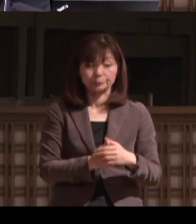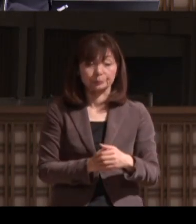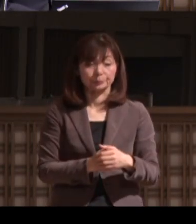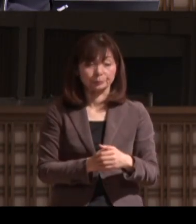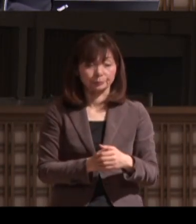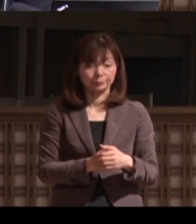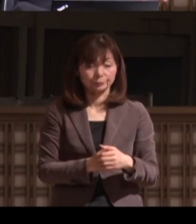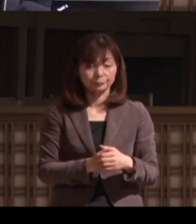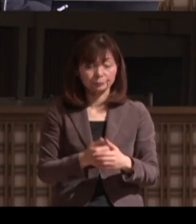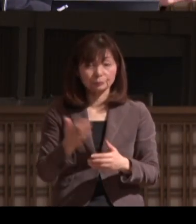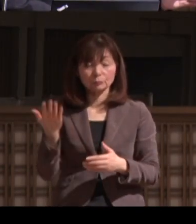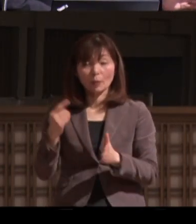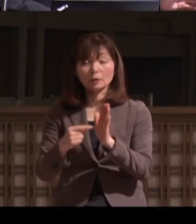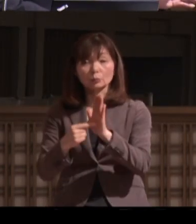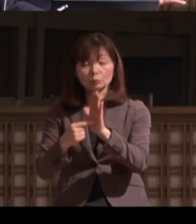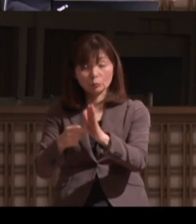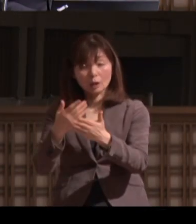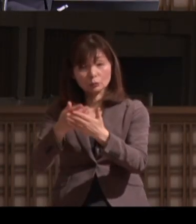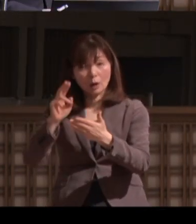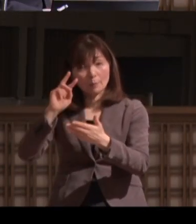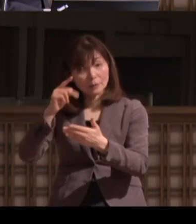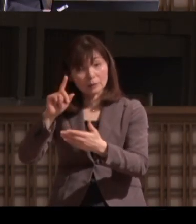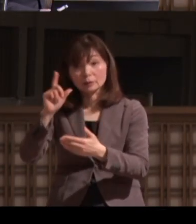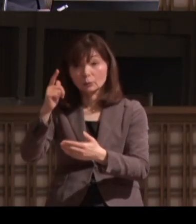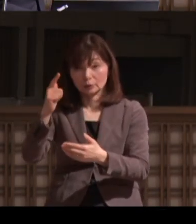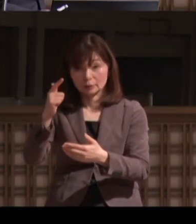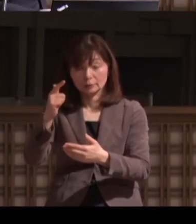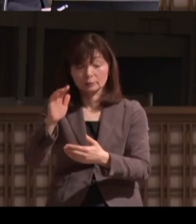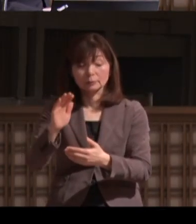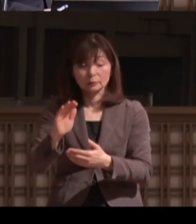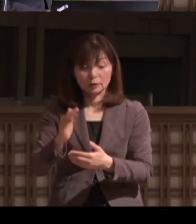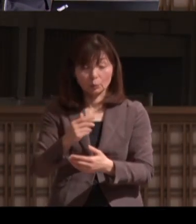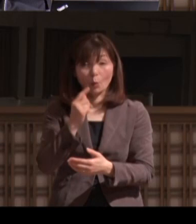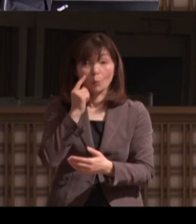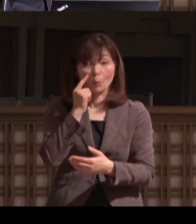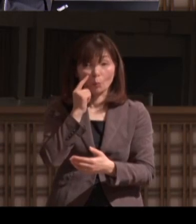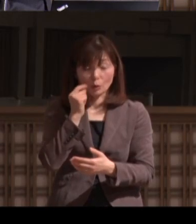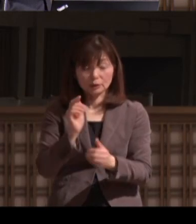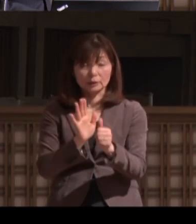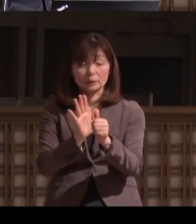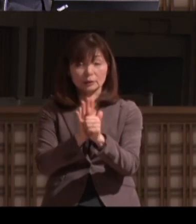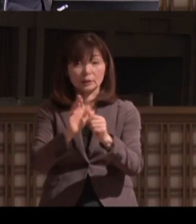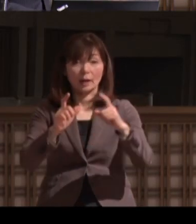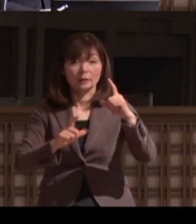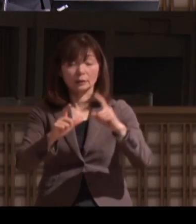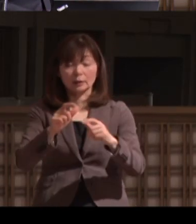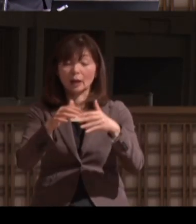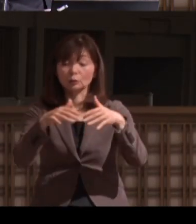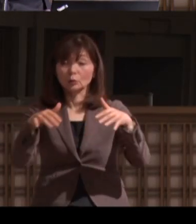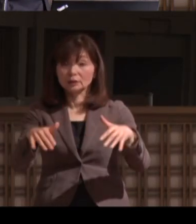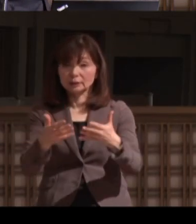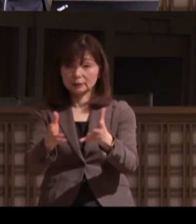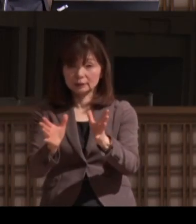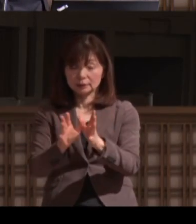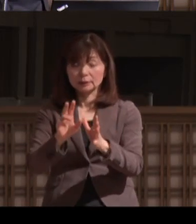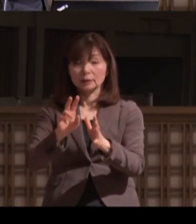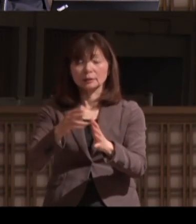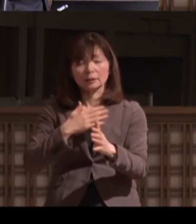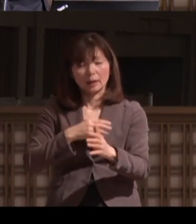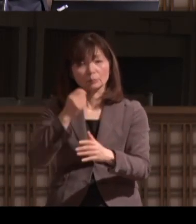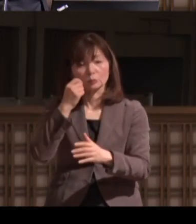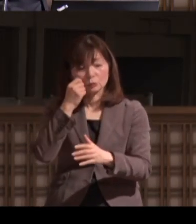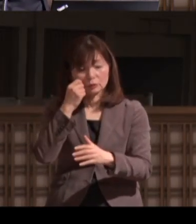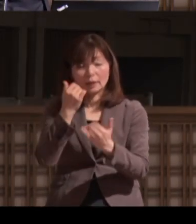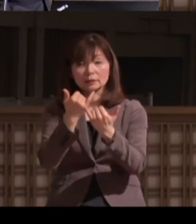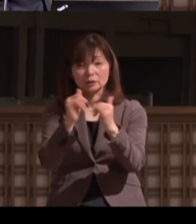まで示した図が間違いというわけではないんですがもしもま遅延型組織の理解が得にくい方はですね